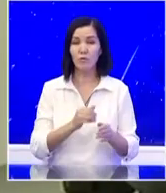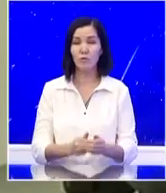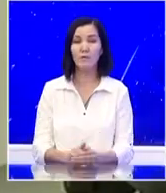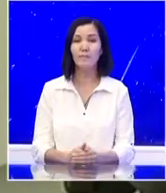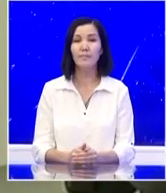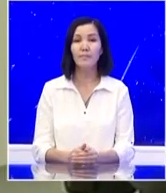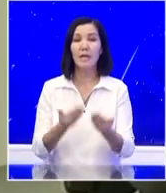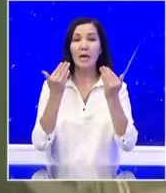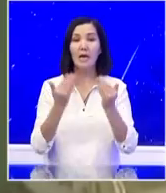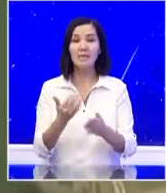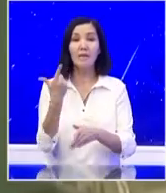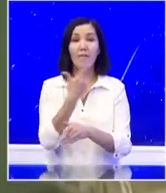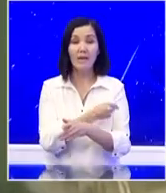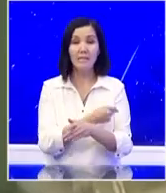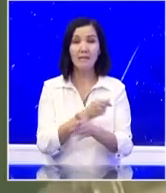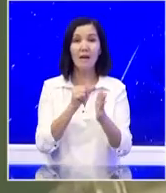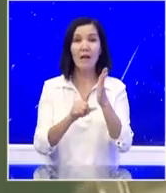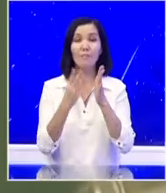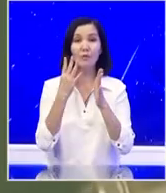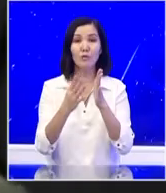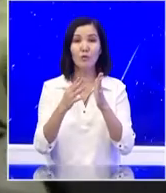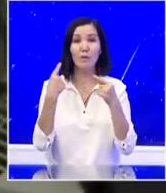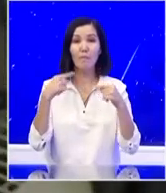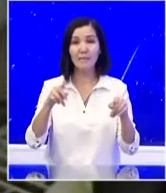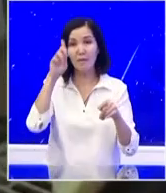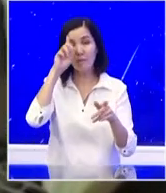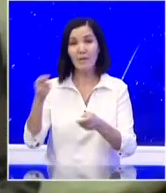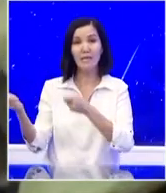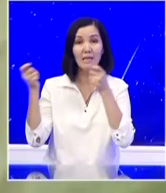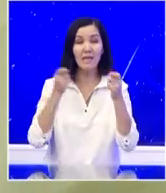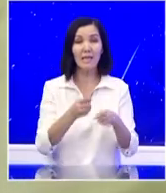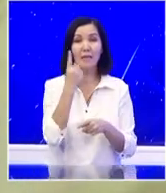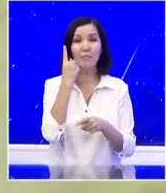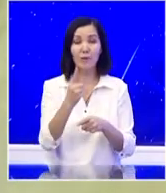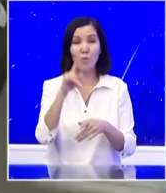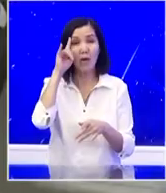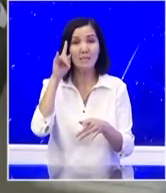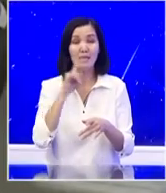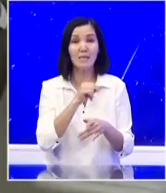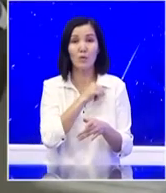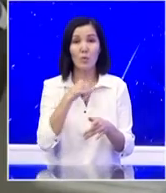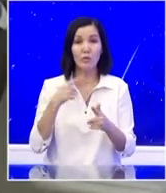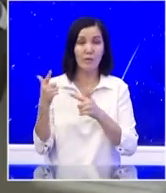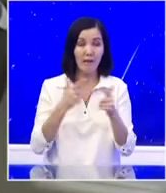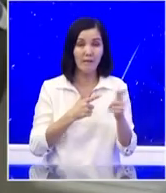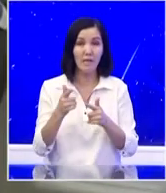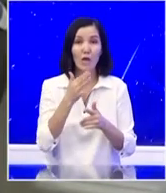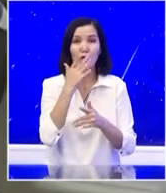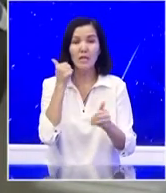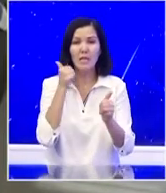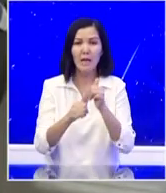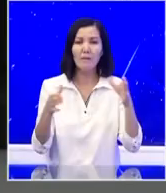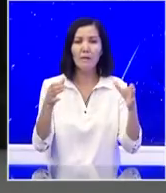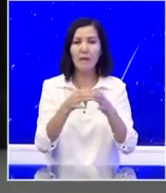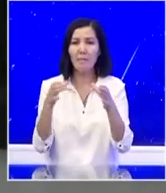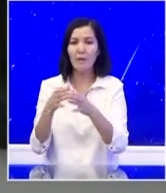Қазір елімізде қолданылатын вакцинаның 64-і басқа мемлекеттен жеткізіледі. Тек біреуі ғана Қазақстанда шығарылады. Шетелдік әрбір компанияның